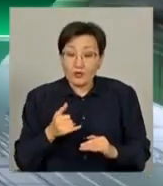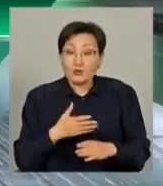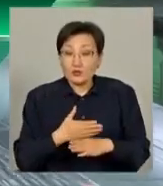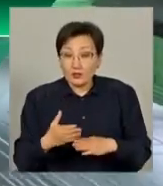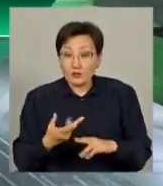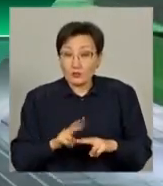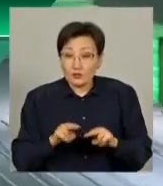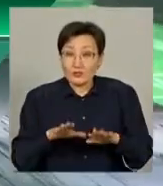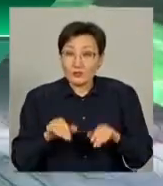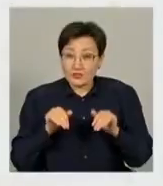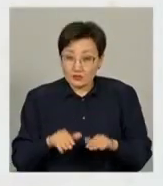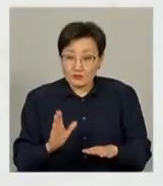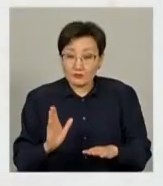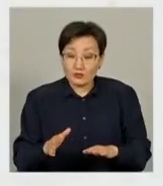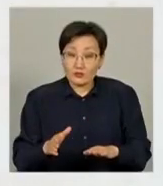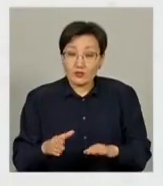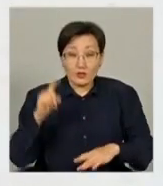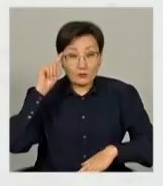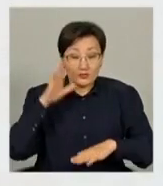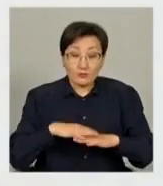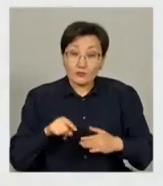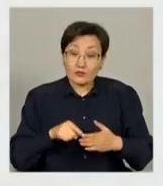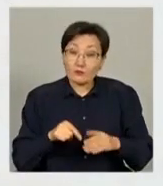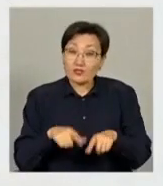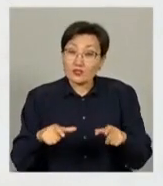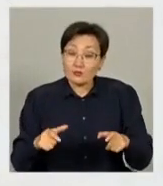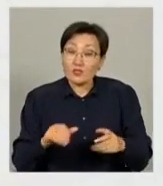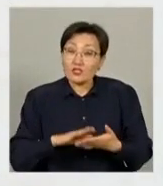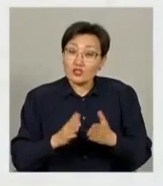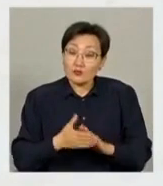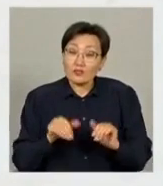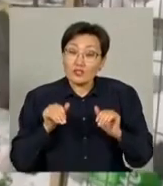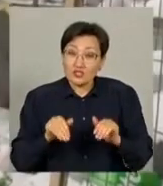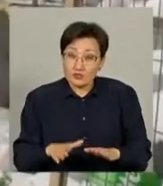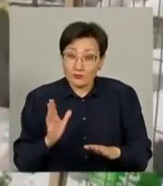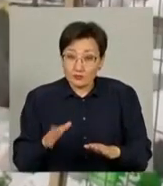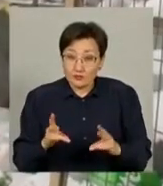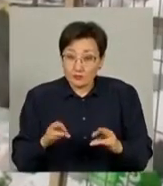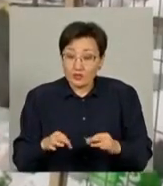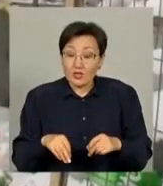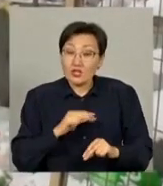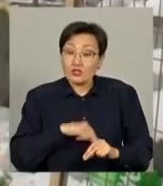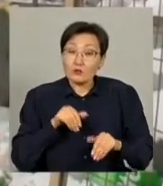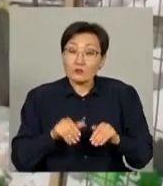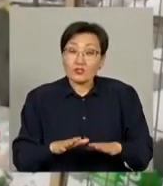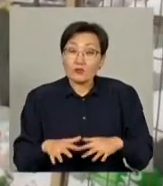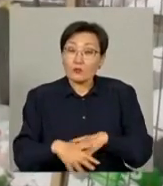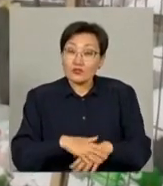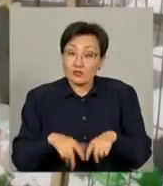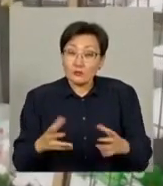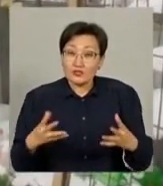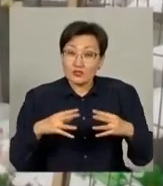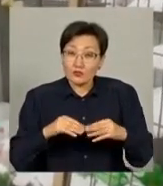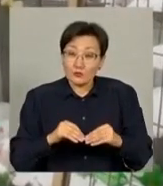ғана орнын ауыстырамыз. Әкімдік мәселені тұрғындардың келісімімен шешеміз дейді. Демек шаруа шешіле тек көпшіліктің